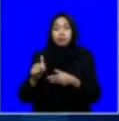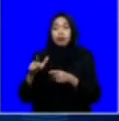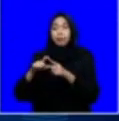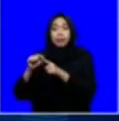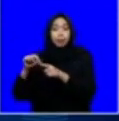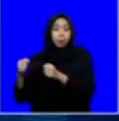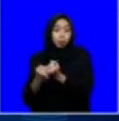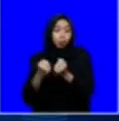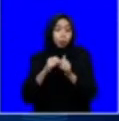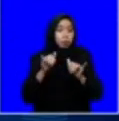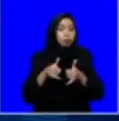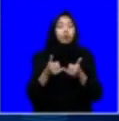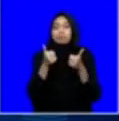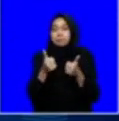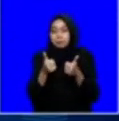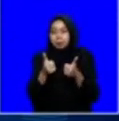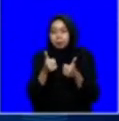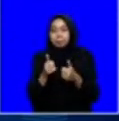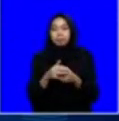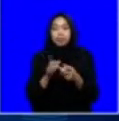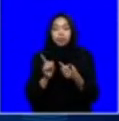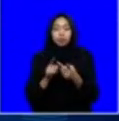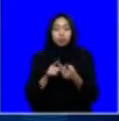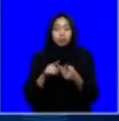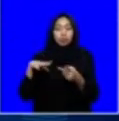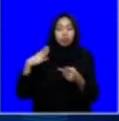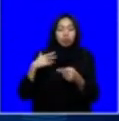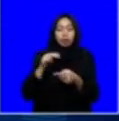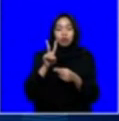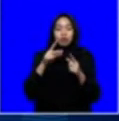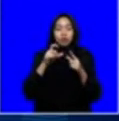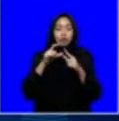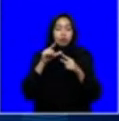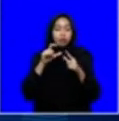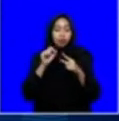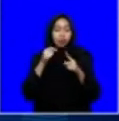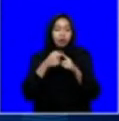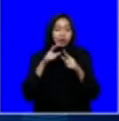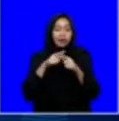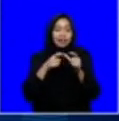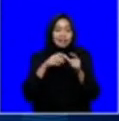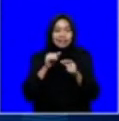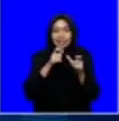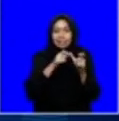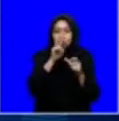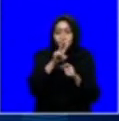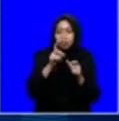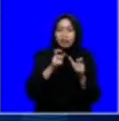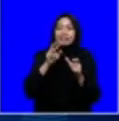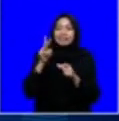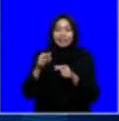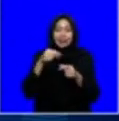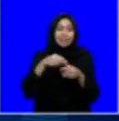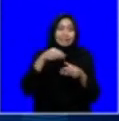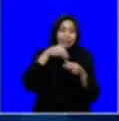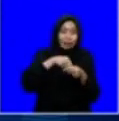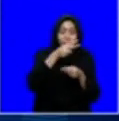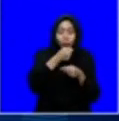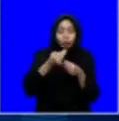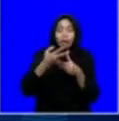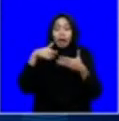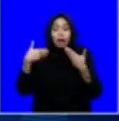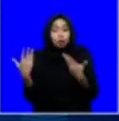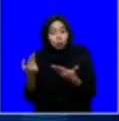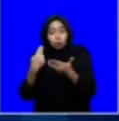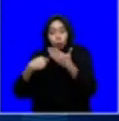LPDP. Dan juga beasiswa dosen vokasi S2 dan S3 dalam negeri dan luar negeri. Dan riset terapan, ya,